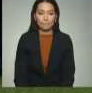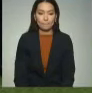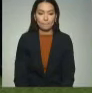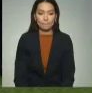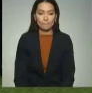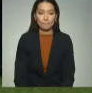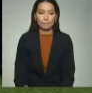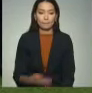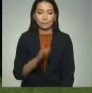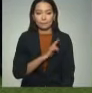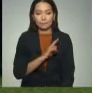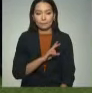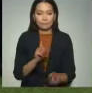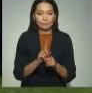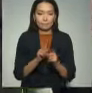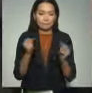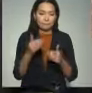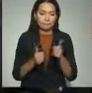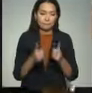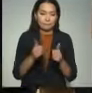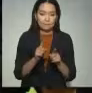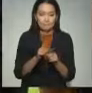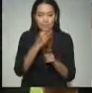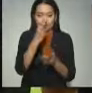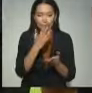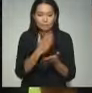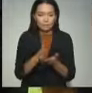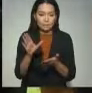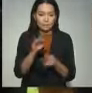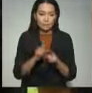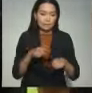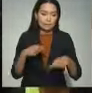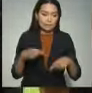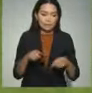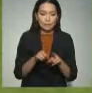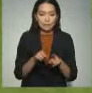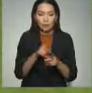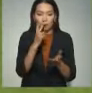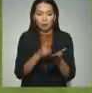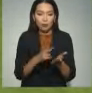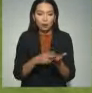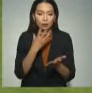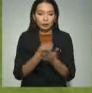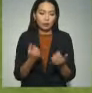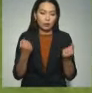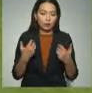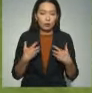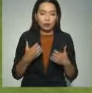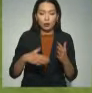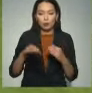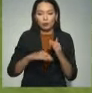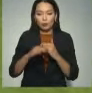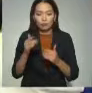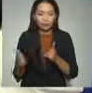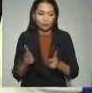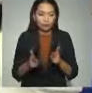Мәдениет қызметкерлерінің бұл асыға күтетін турнирі жыл жабар тұста теңбіл доптан теңдесіз екендіктерін дәлелдеуге барын салады. Барлығы да жоғары дайындықпен